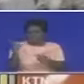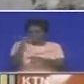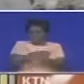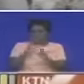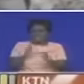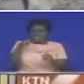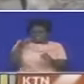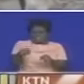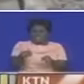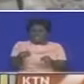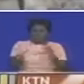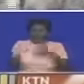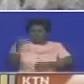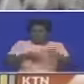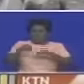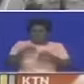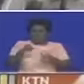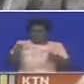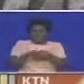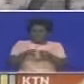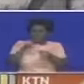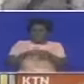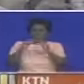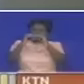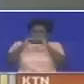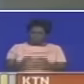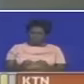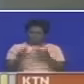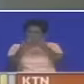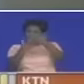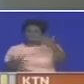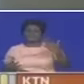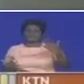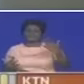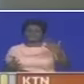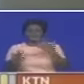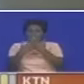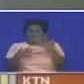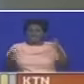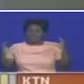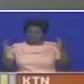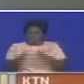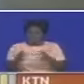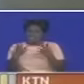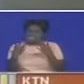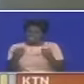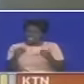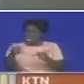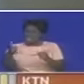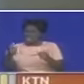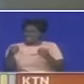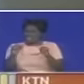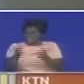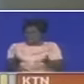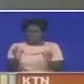mojawapo ya mambo yanayochangia kwa wakati mmoja kwa upungufu wa damu. Some blood groups that are not easily